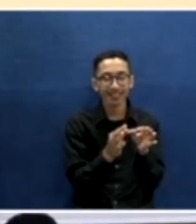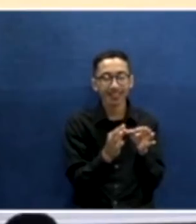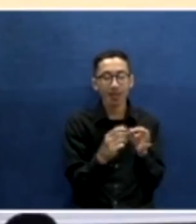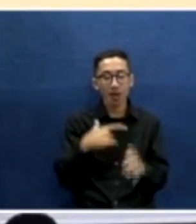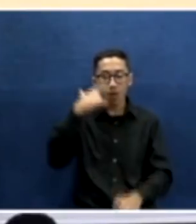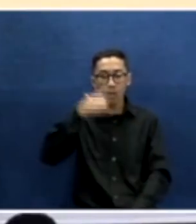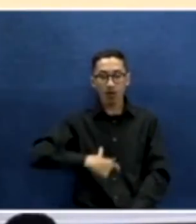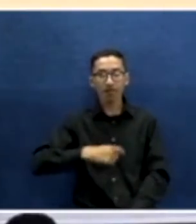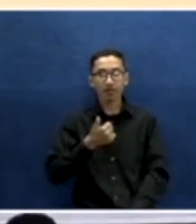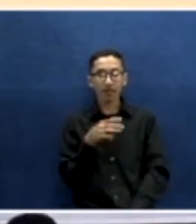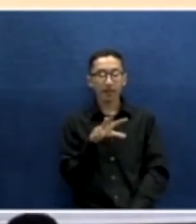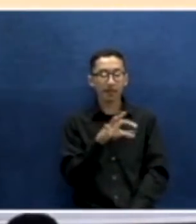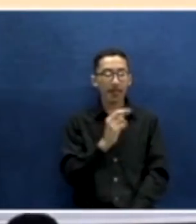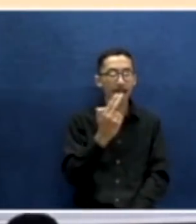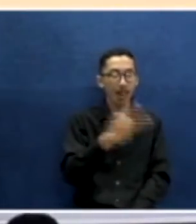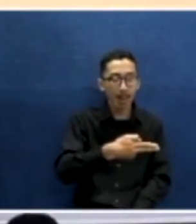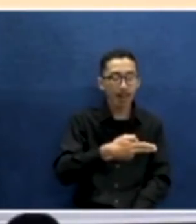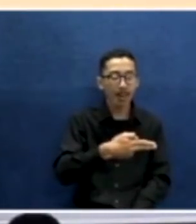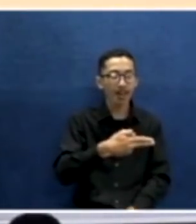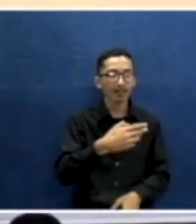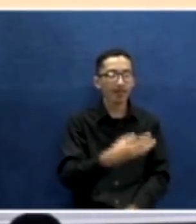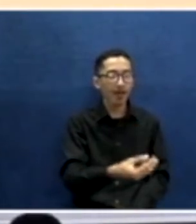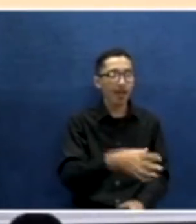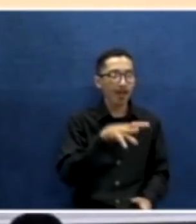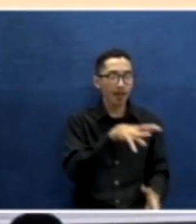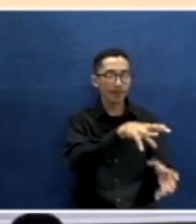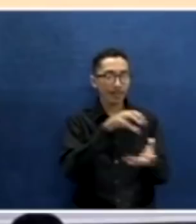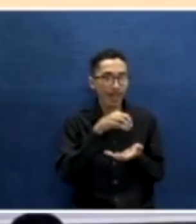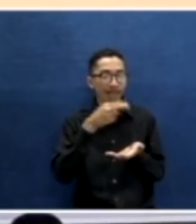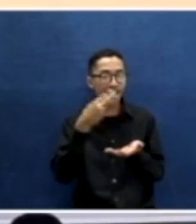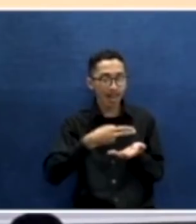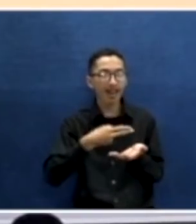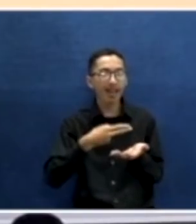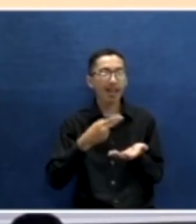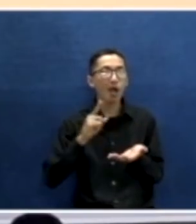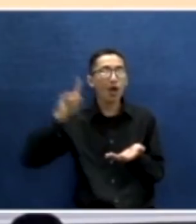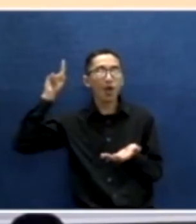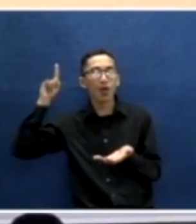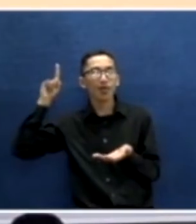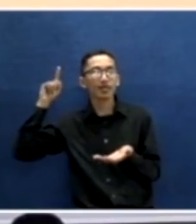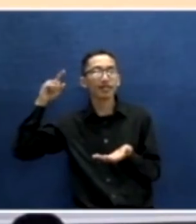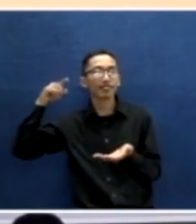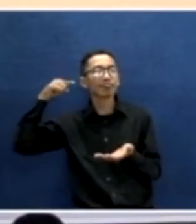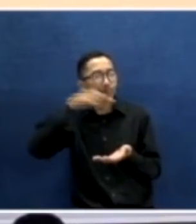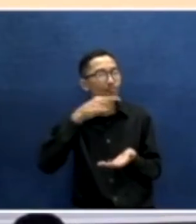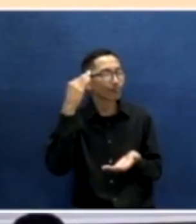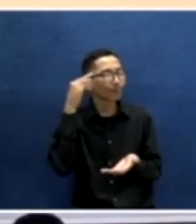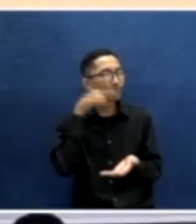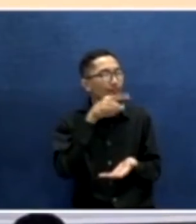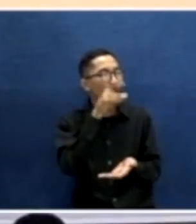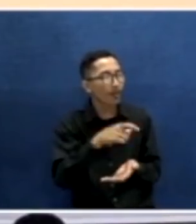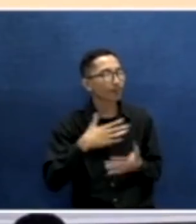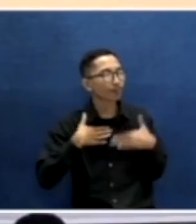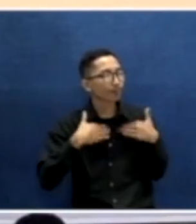hai kenapa tentunya Kenapa saya mengatakan surganya dekat kenapa enggak masuk masuk Surga Ustadz karena nanti tergantung Bagaimana imannya tercampur sieghart